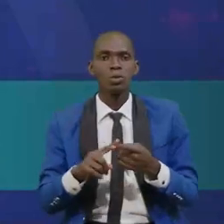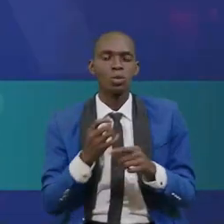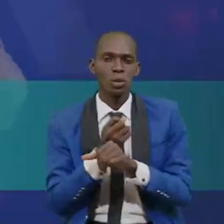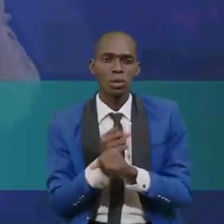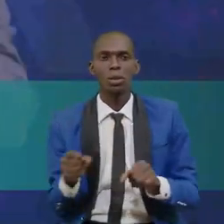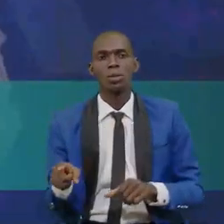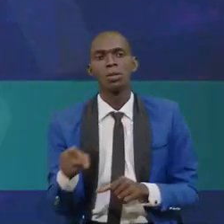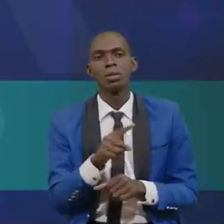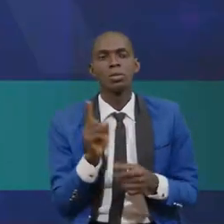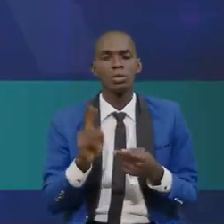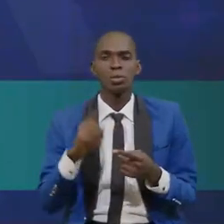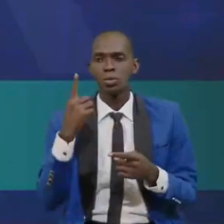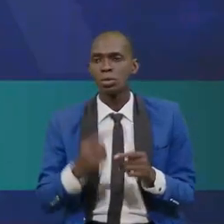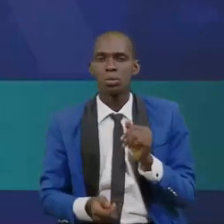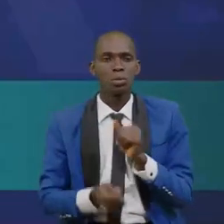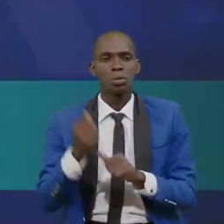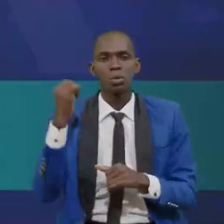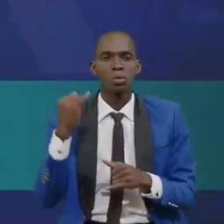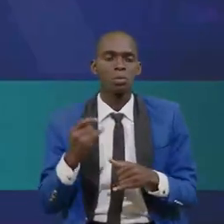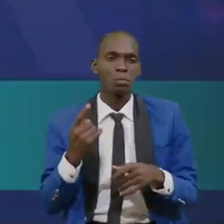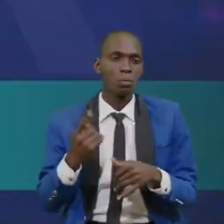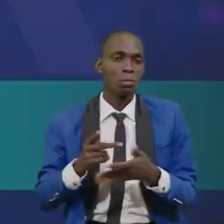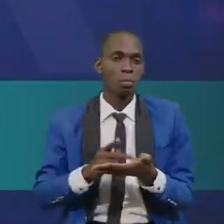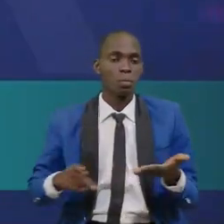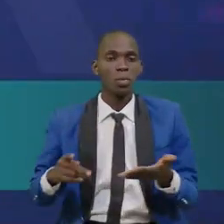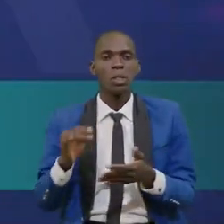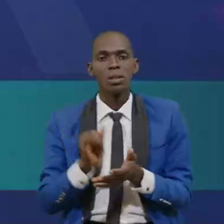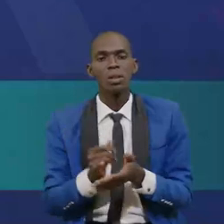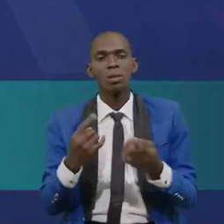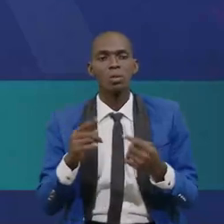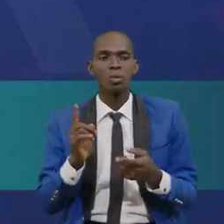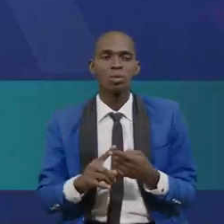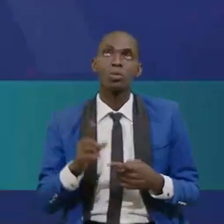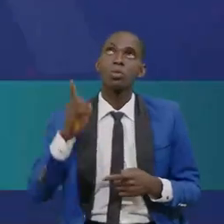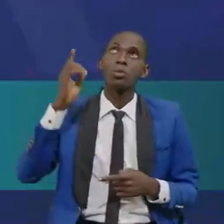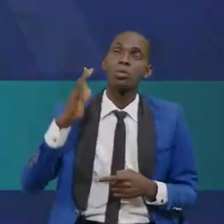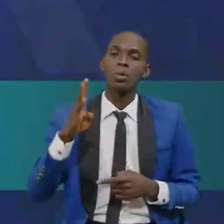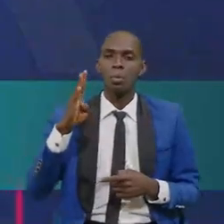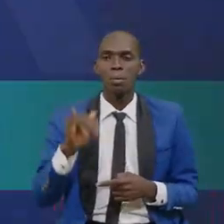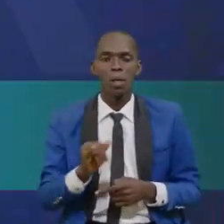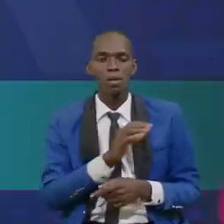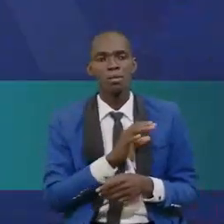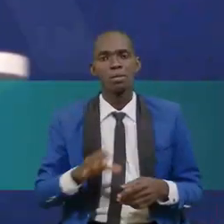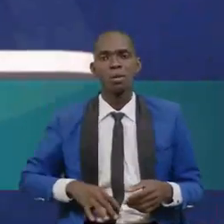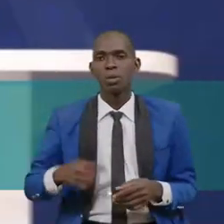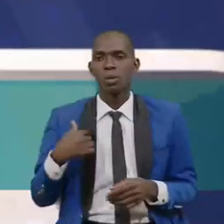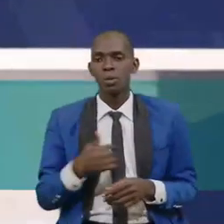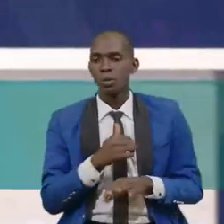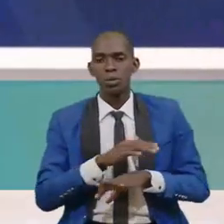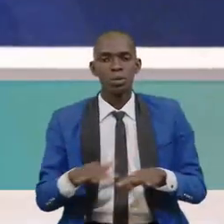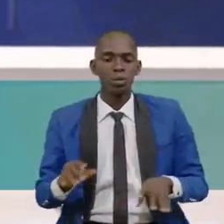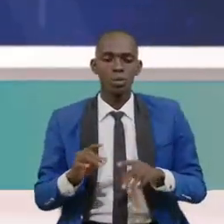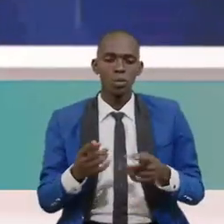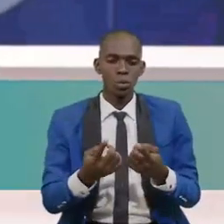parfaitement ceux qui s'approchent de Dieu par lui, étant toujours vivant. Nous ne venons pas à